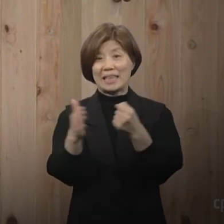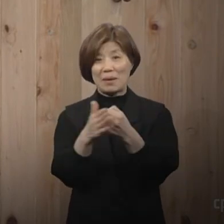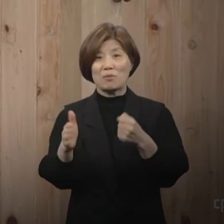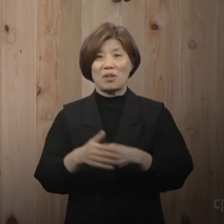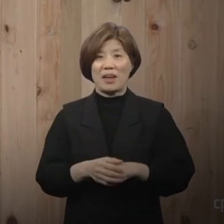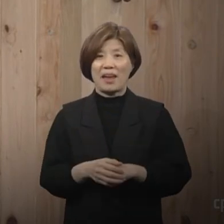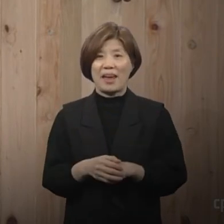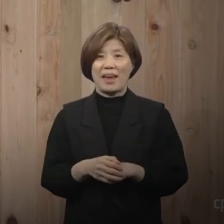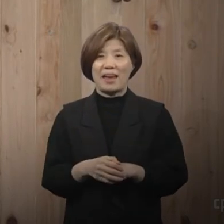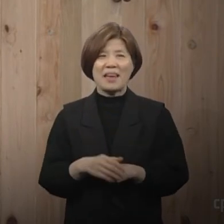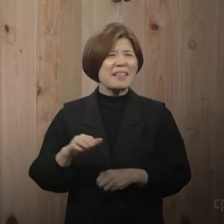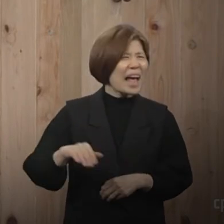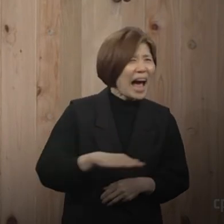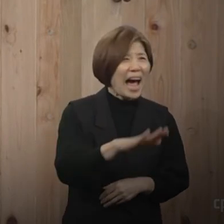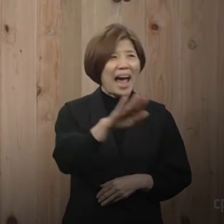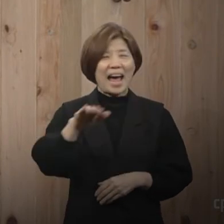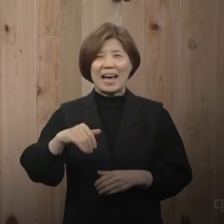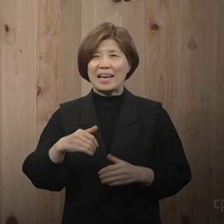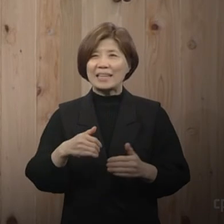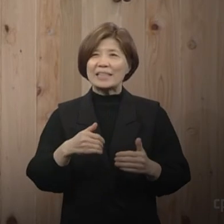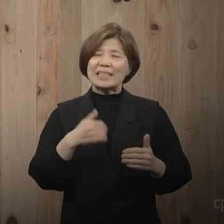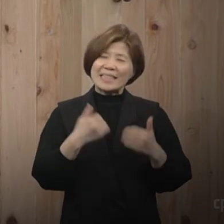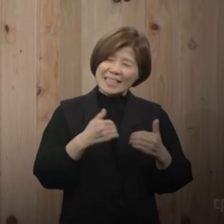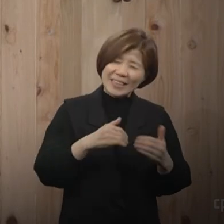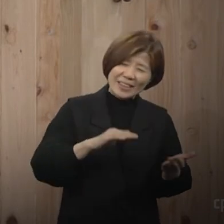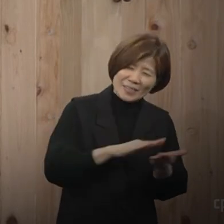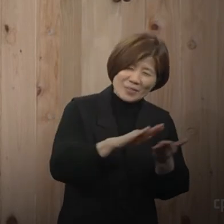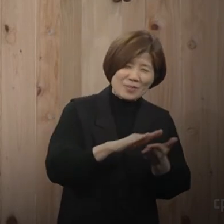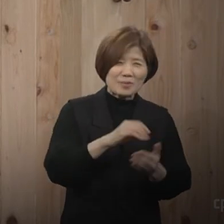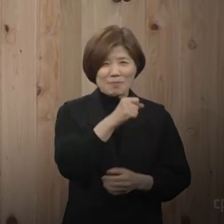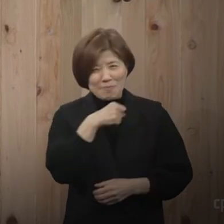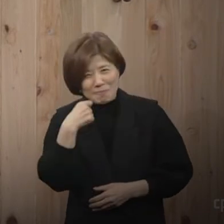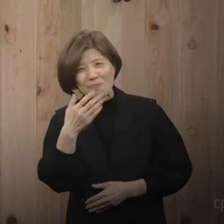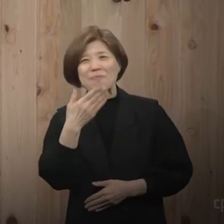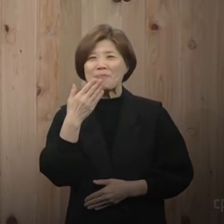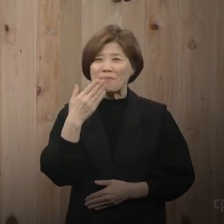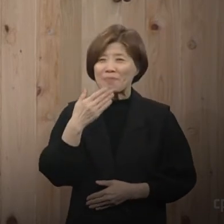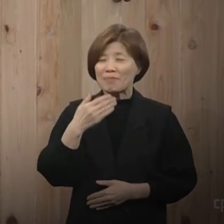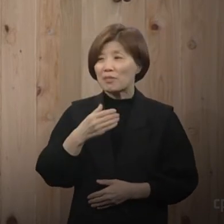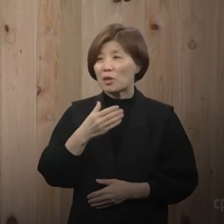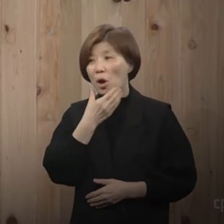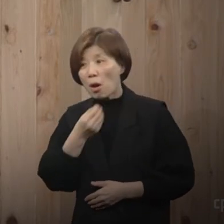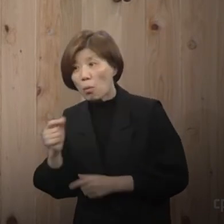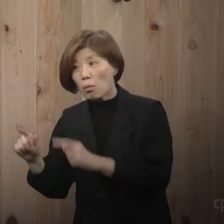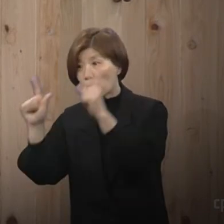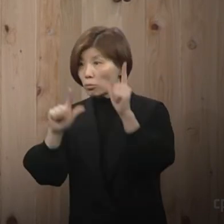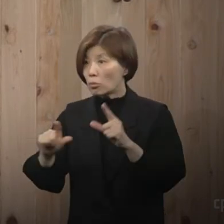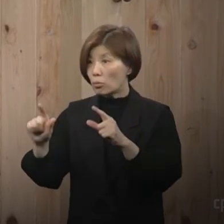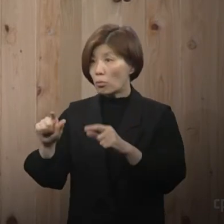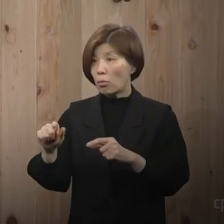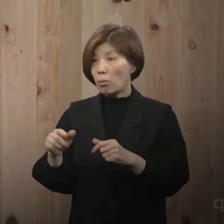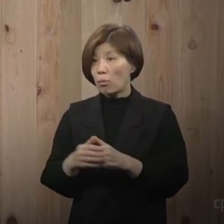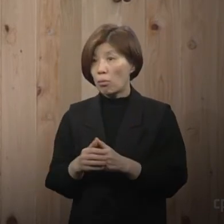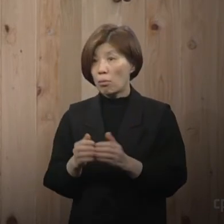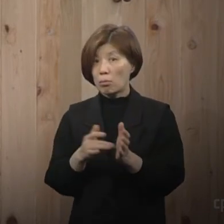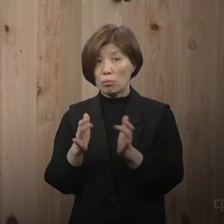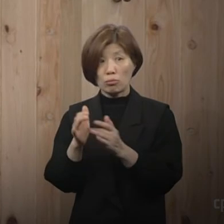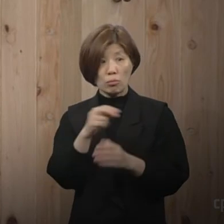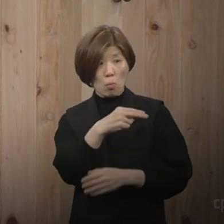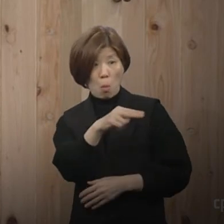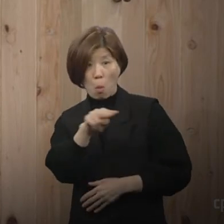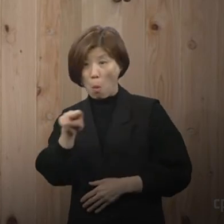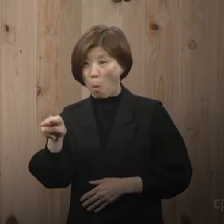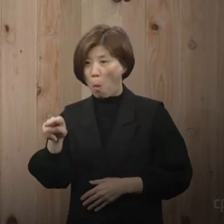생일이니까 다 즐겁게 놀고 맛있는 거 먹고 행복하게 지내면은